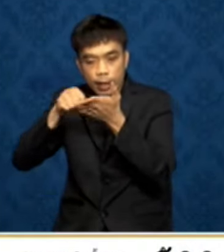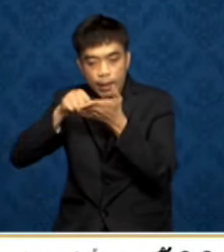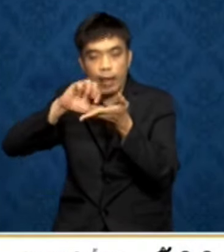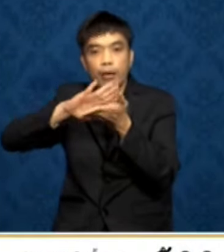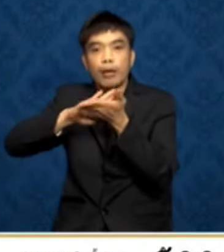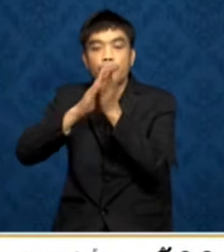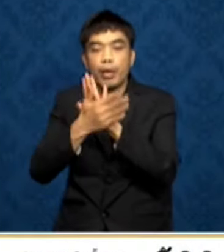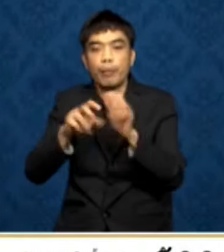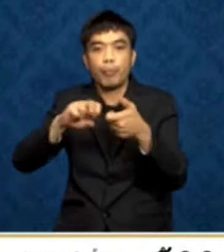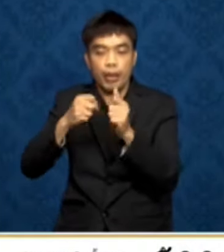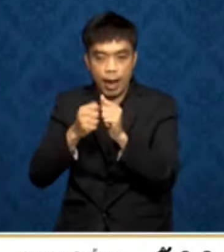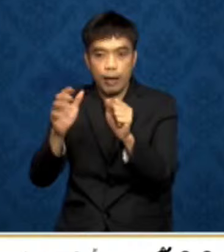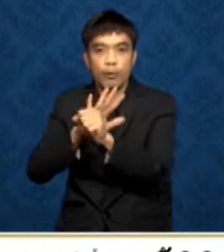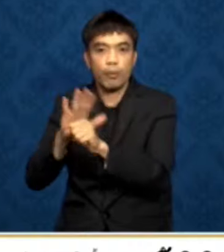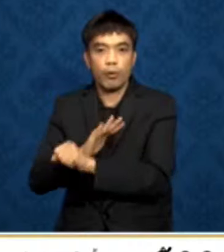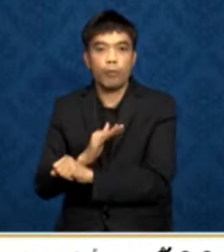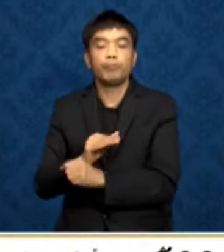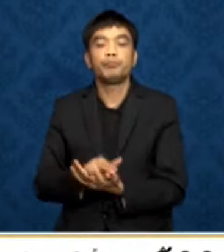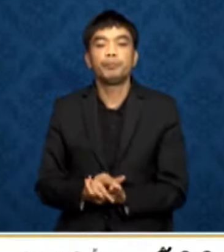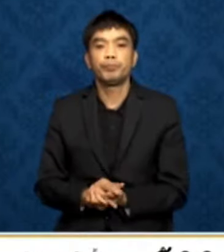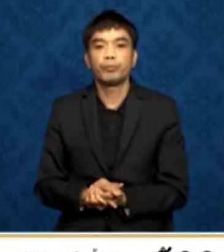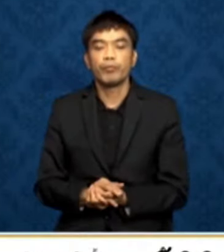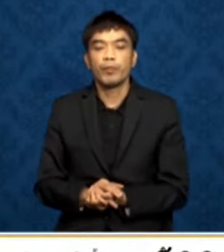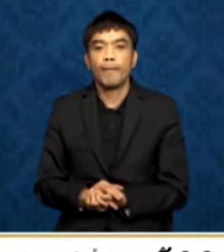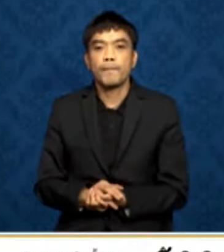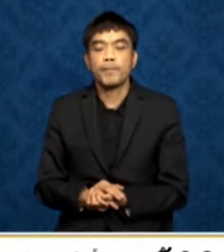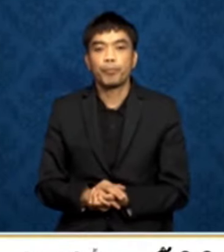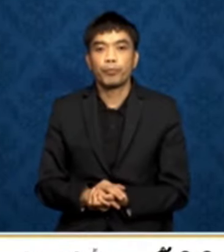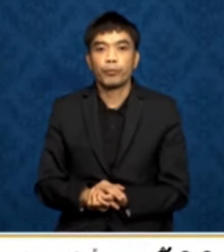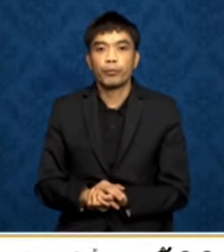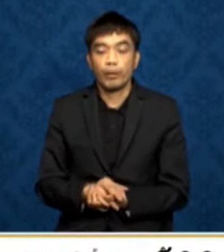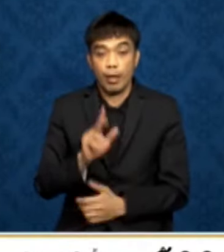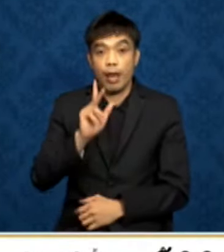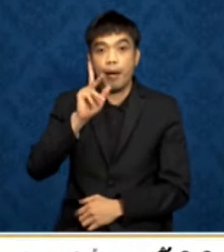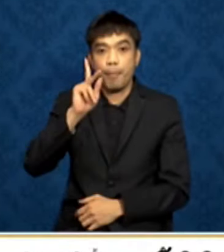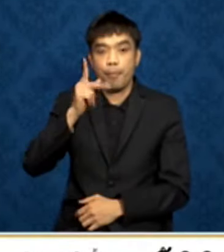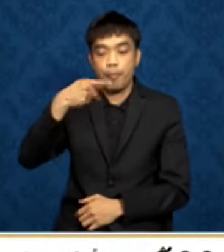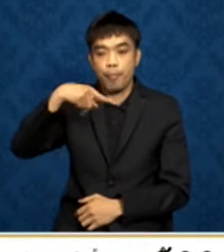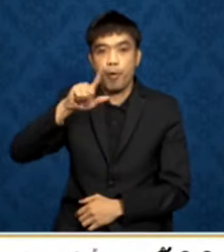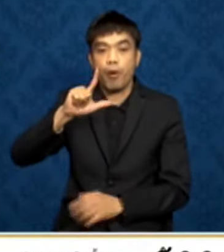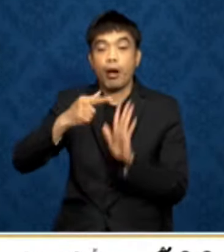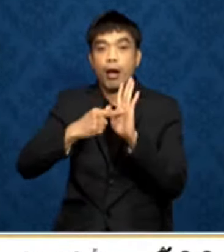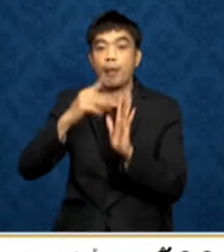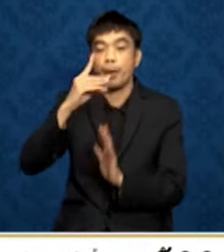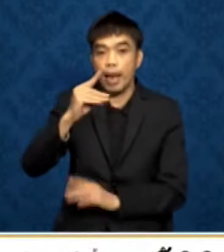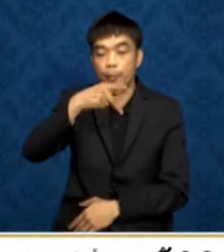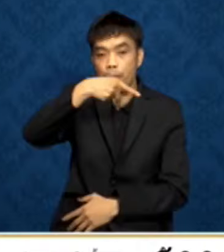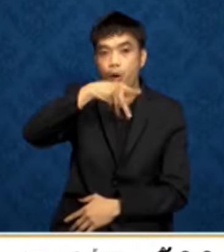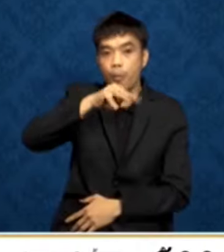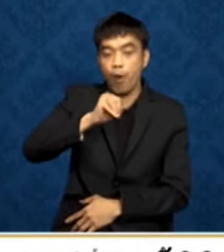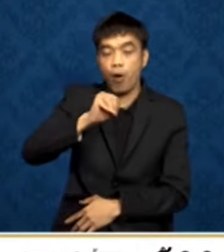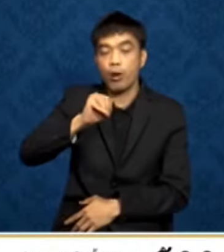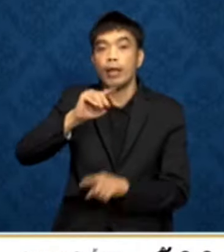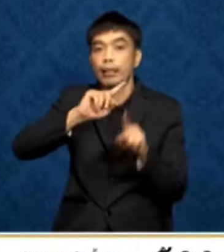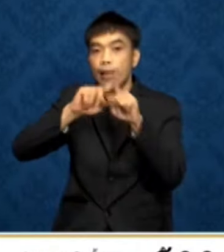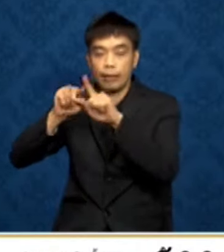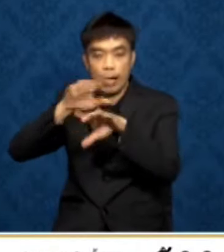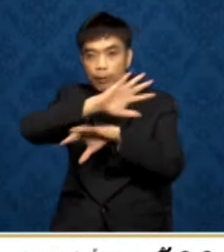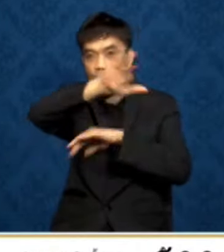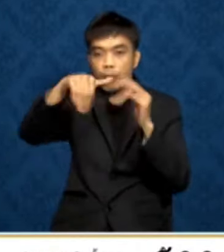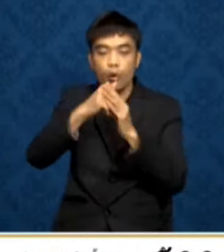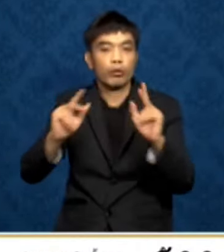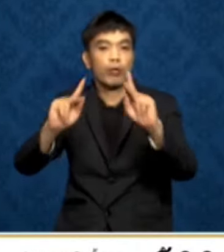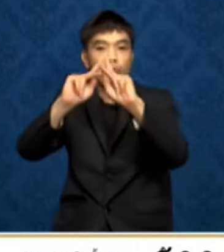นั้นมีความครบมากขึ้นดังนั้นในส่วนของสำนักงานปลัดของกระทรวงพมและกระทรวงพมทั้งกระทรวงครับขออนุญาตเรียนท่านประธานผ่าน